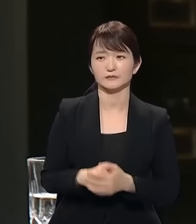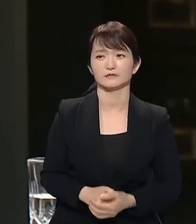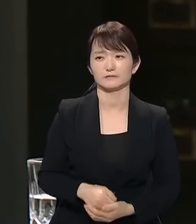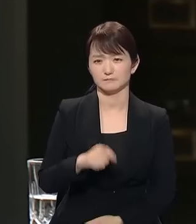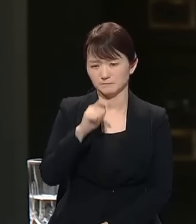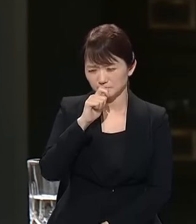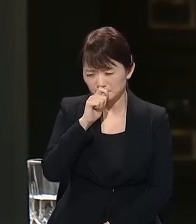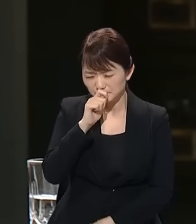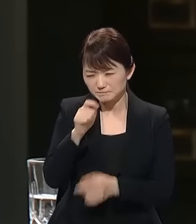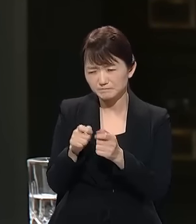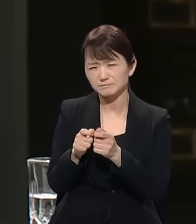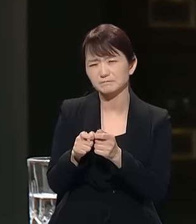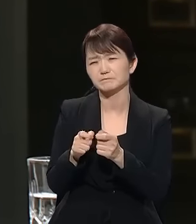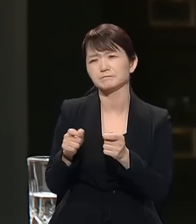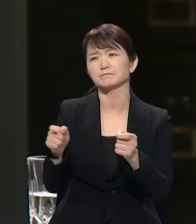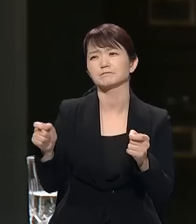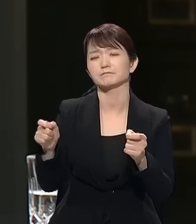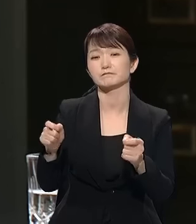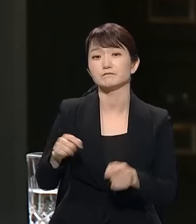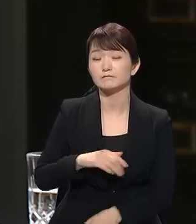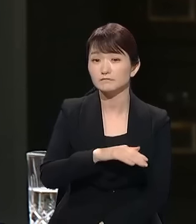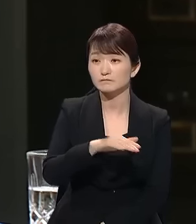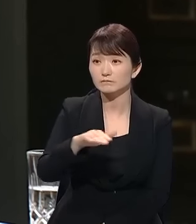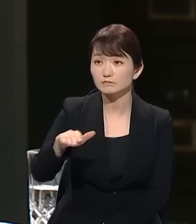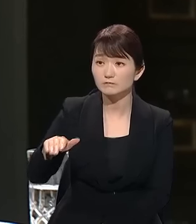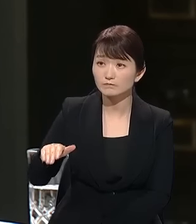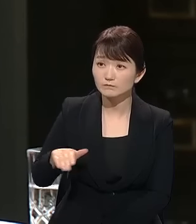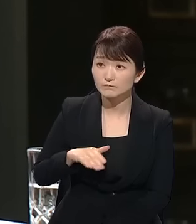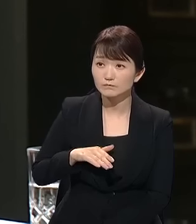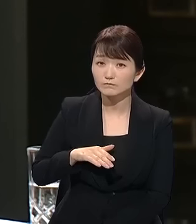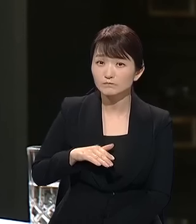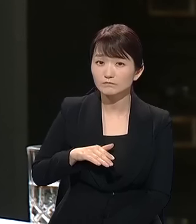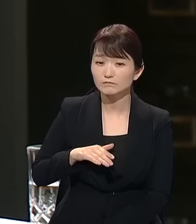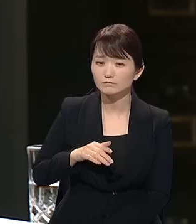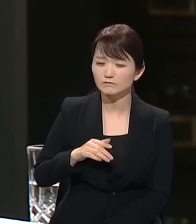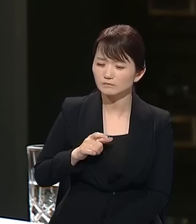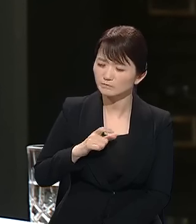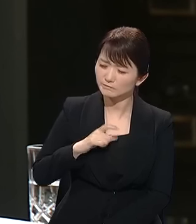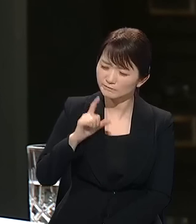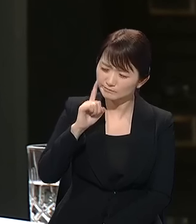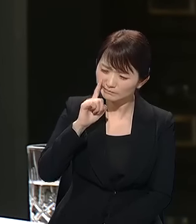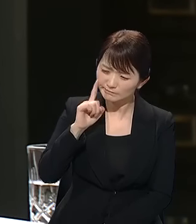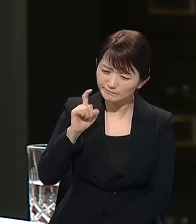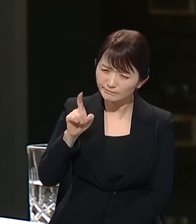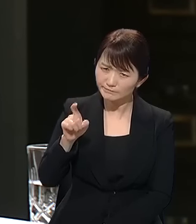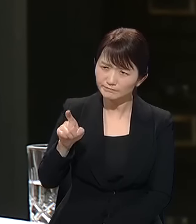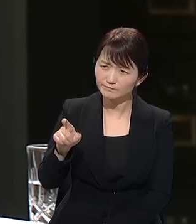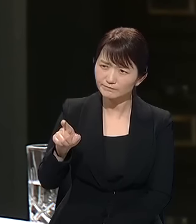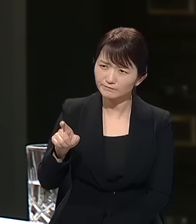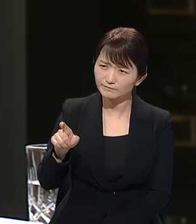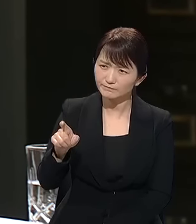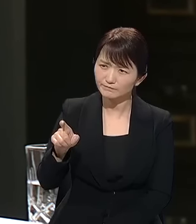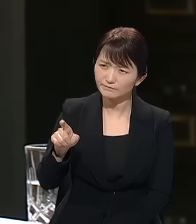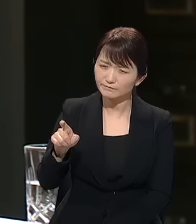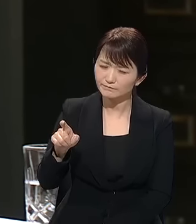침묵이 길어지면 저희도 약간 좀 의심을 계속 굳힐 수밖에